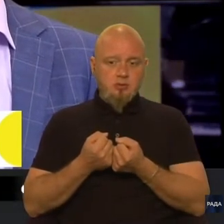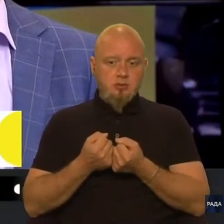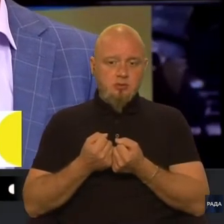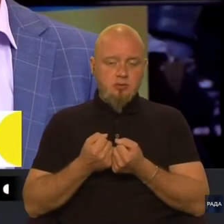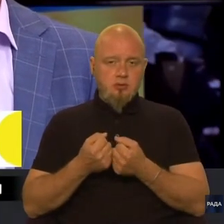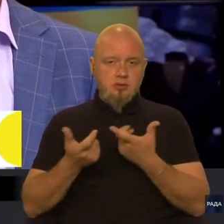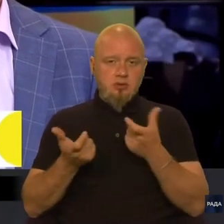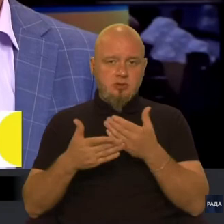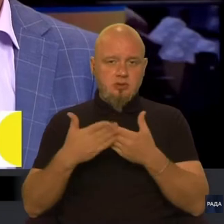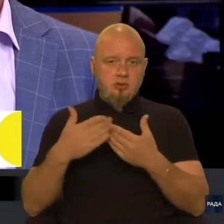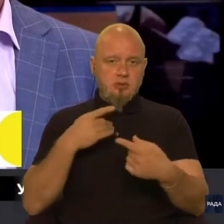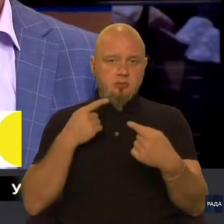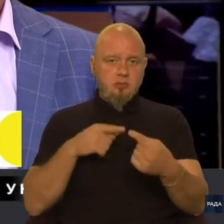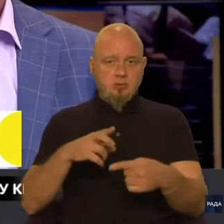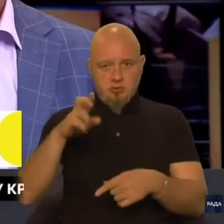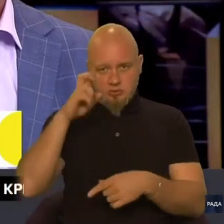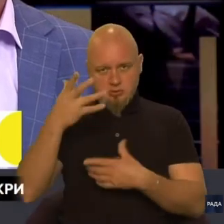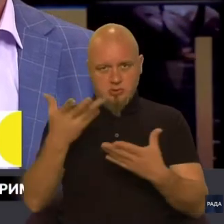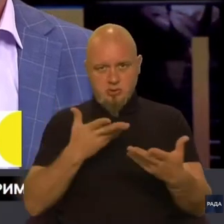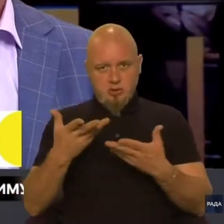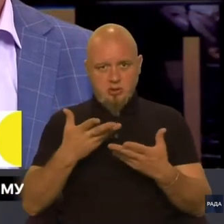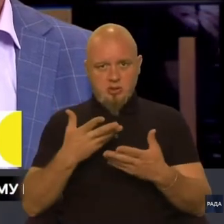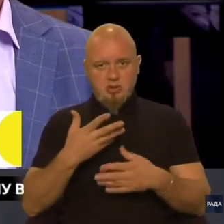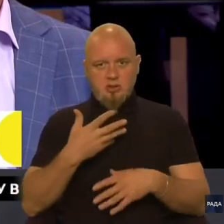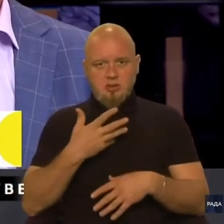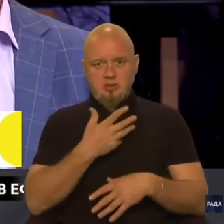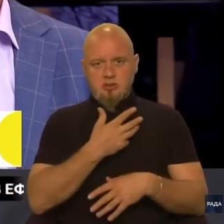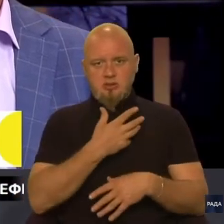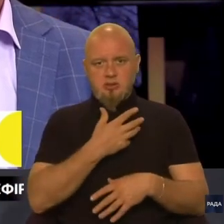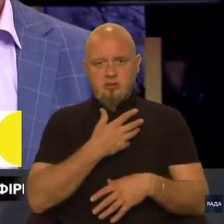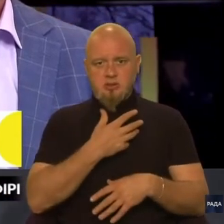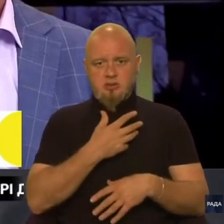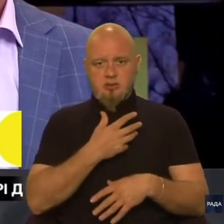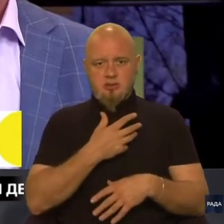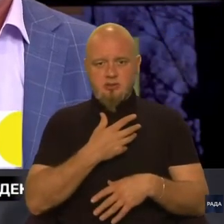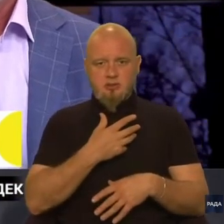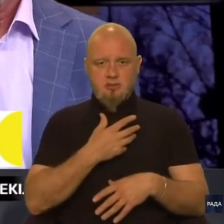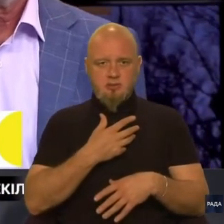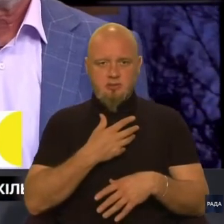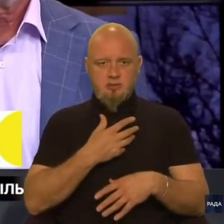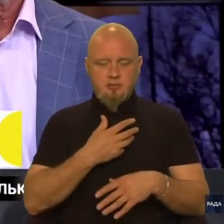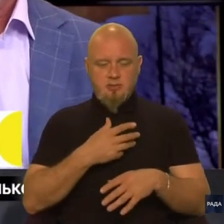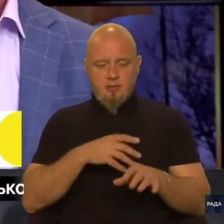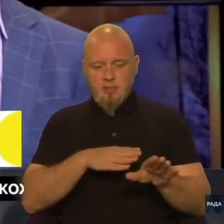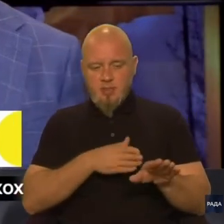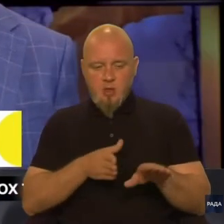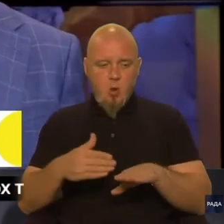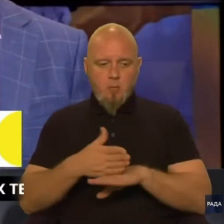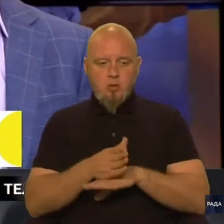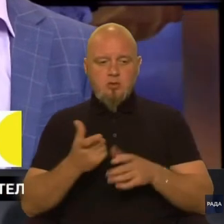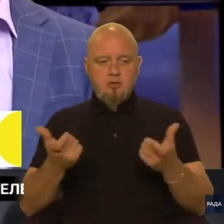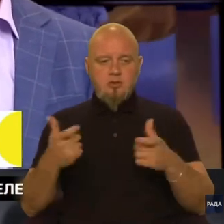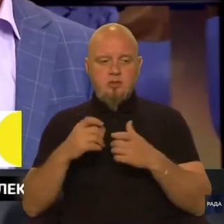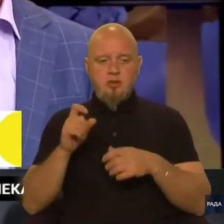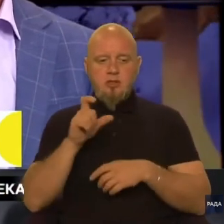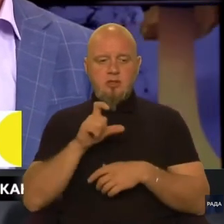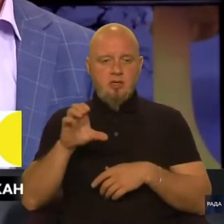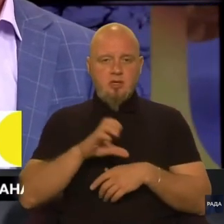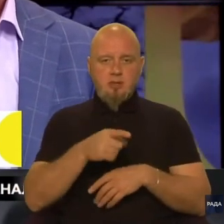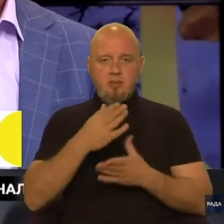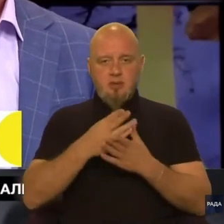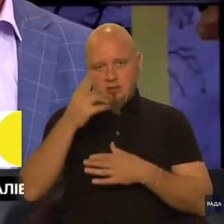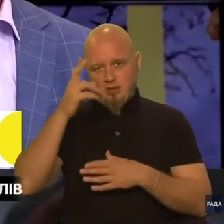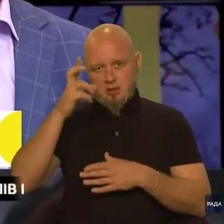санкції проти країни які злісно обходять скажімо санкції Європейського Союзу там є така країна як